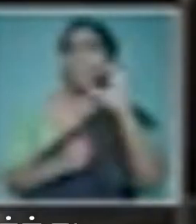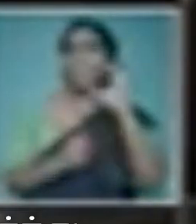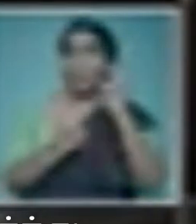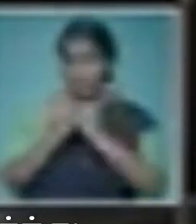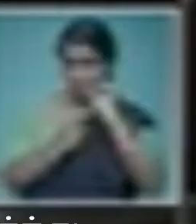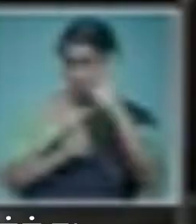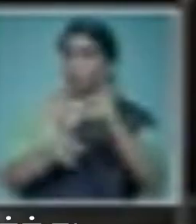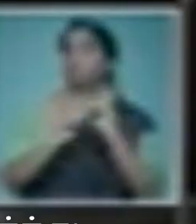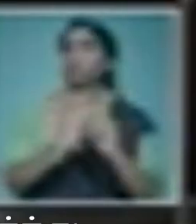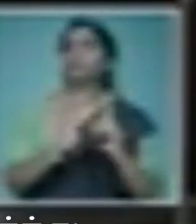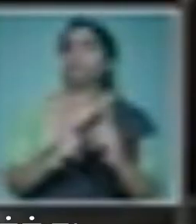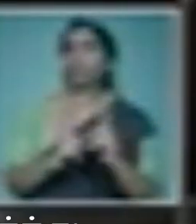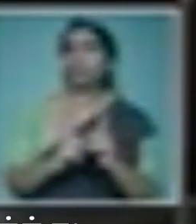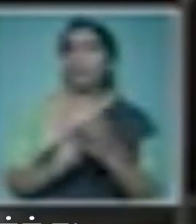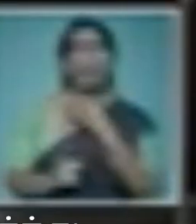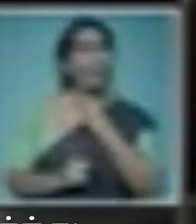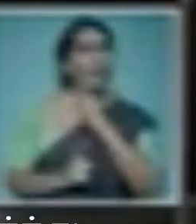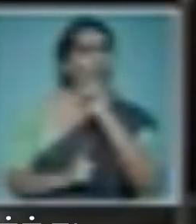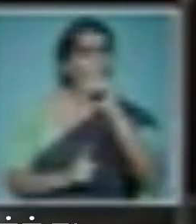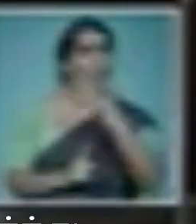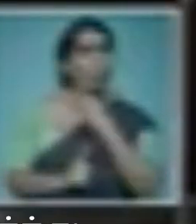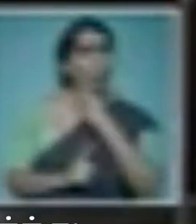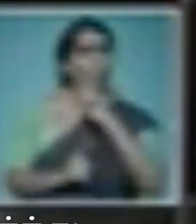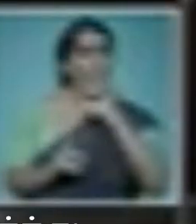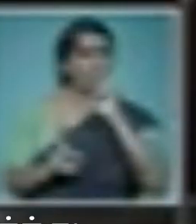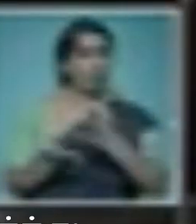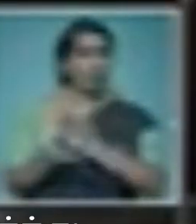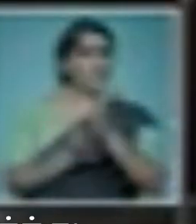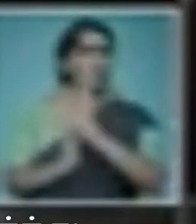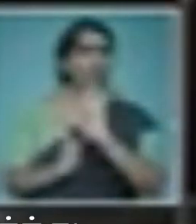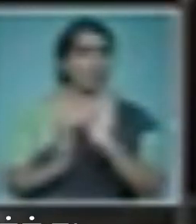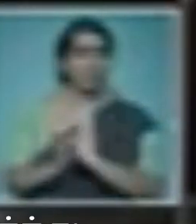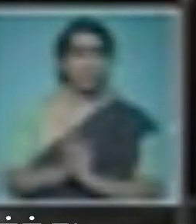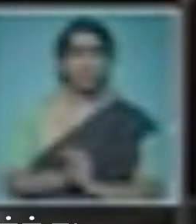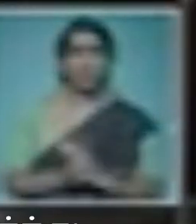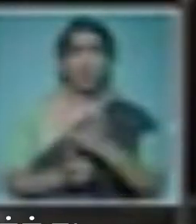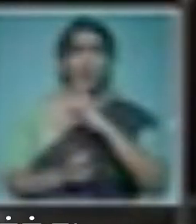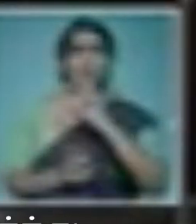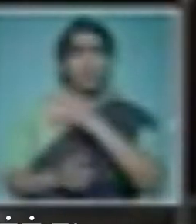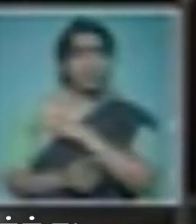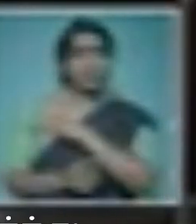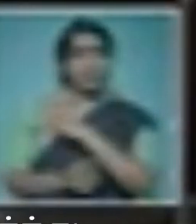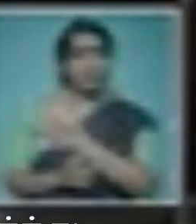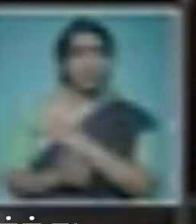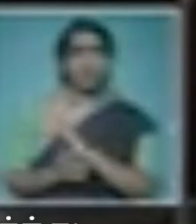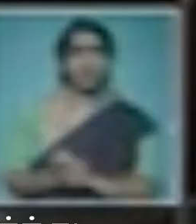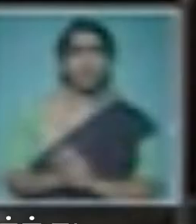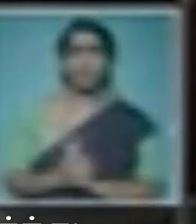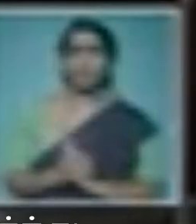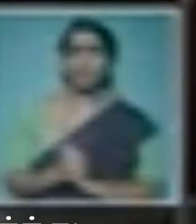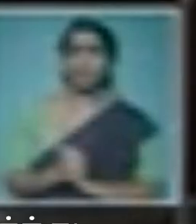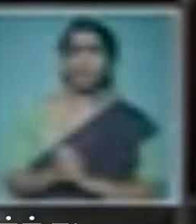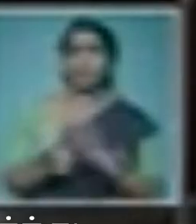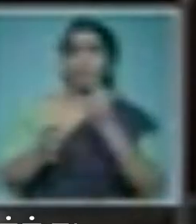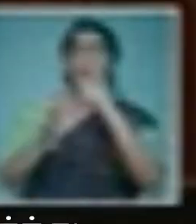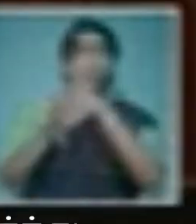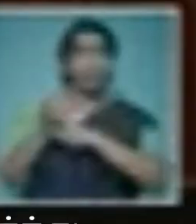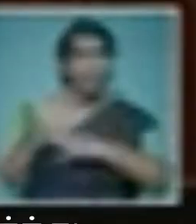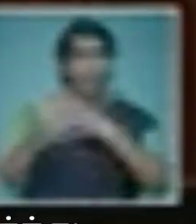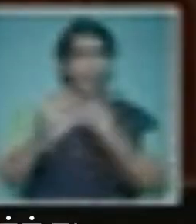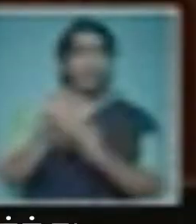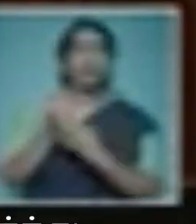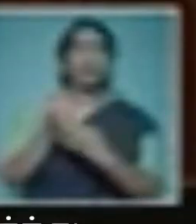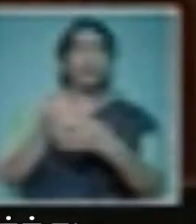ඒ විදිහම හරි තමුන්නාස බොරු කියන්න එපා බොරු කියලා මේ සභාව නොමග යවන්න එපා තමුන්නාස වෛරයෙන් ආඩිය නෝඩිය නෝඩි බජට්